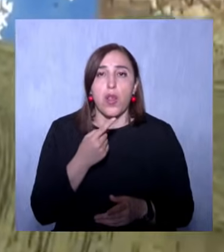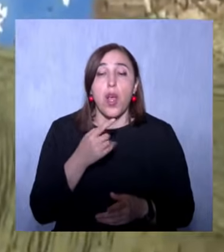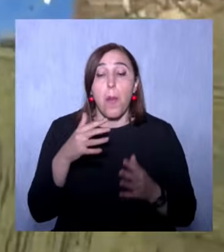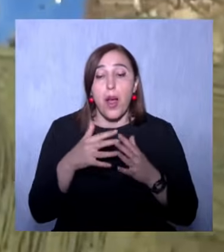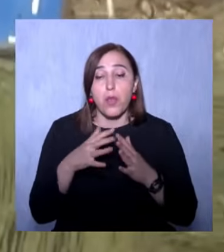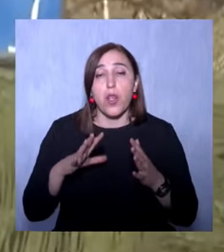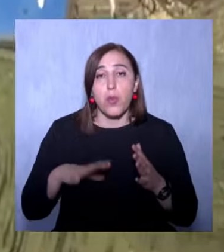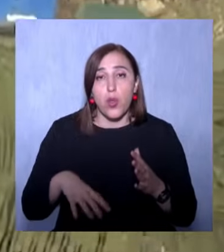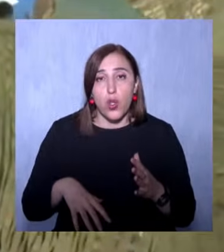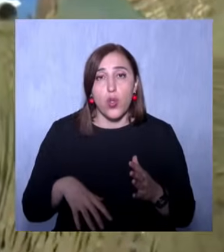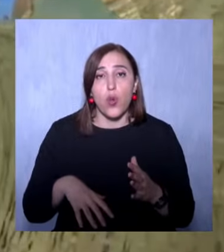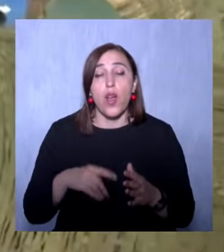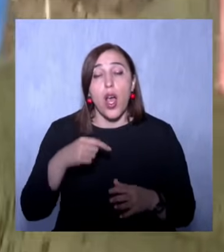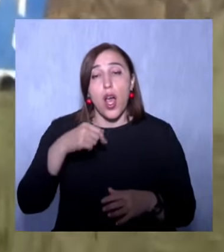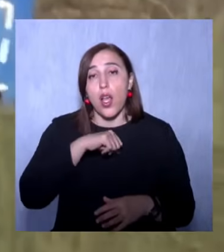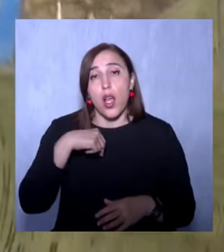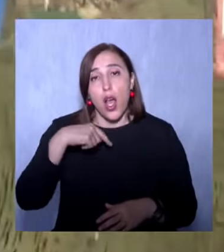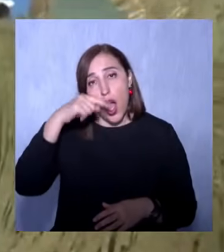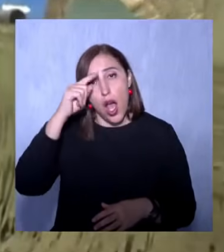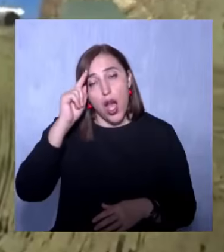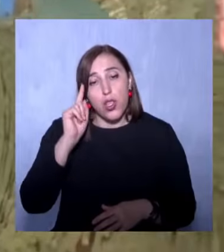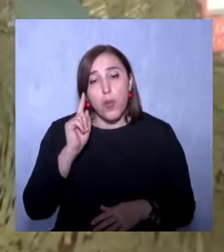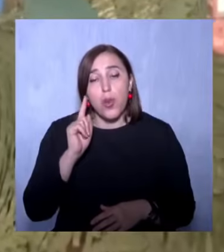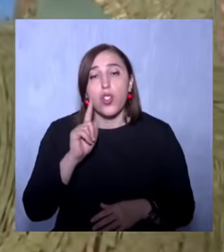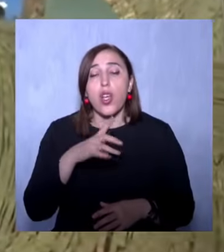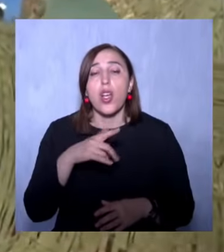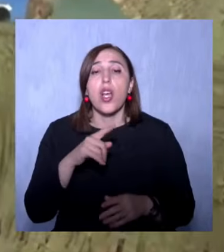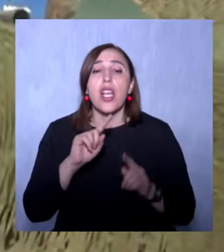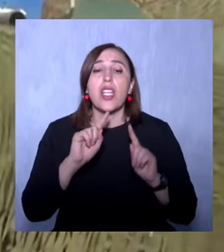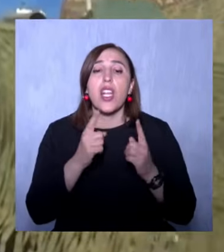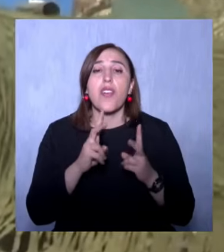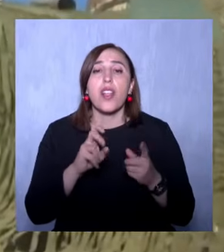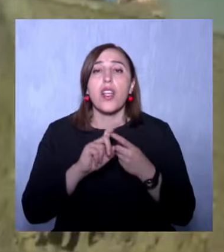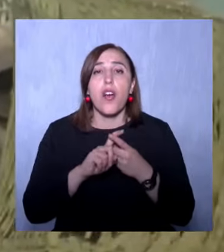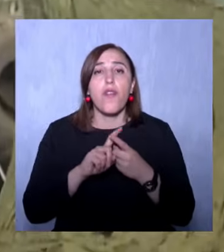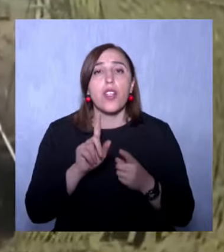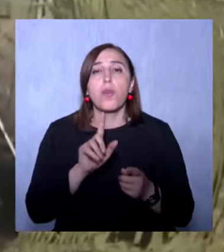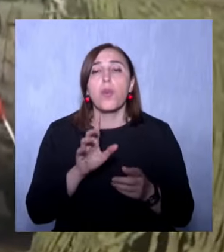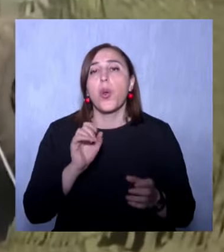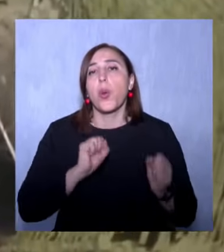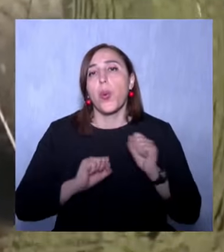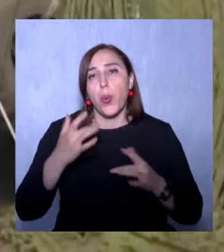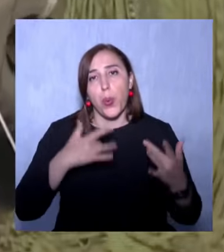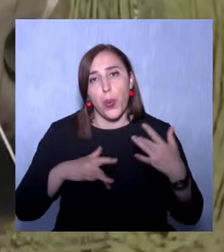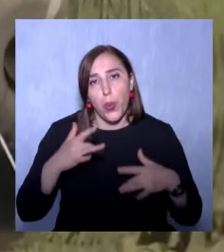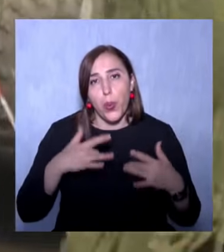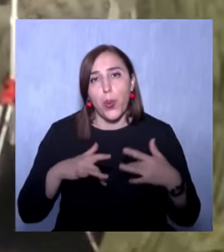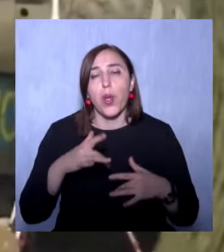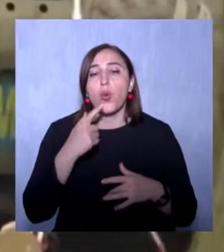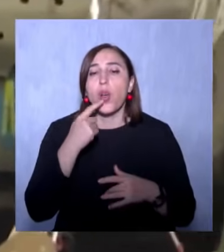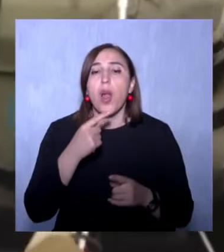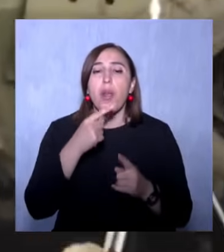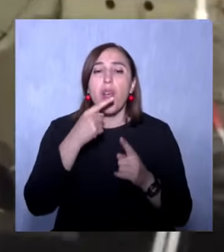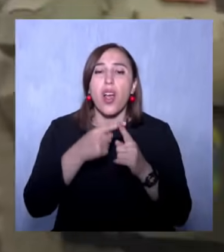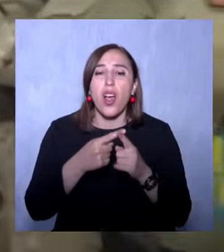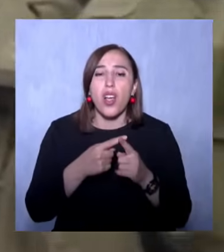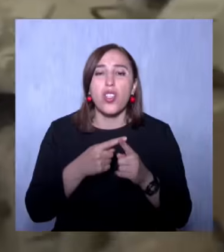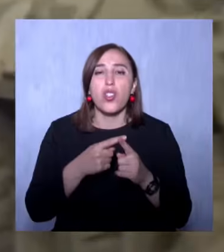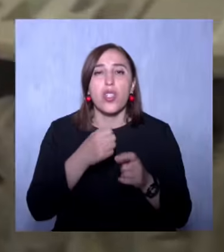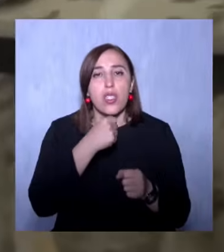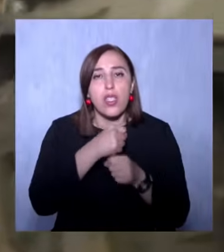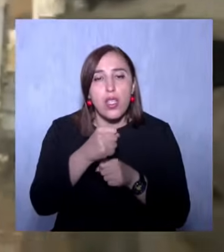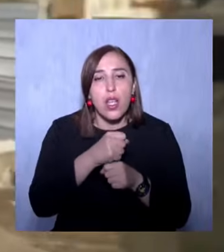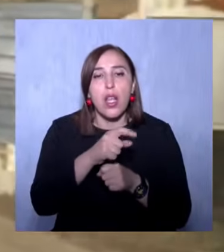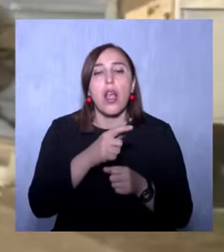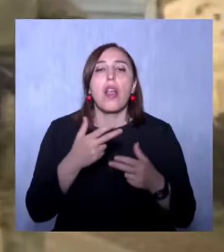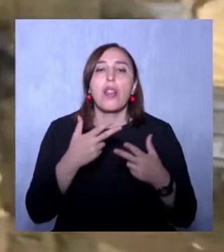հիշում է պաշտպանը, Ադրբեջանը հերքում էր գերեվարության հստակ փաստեր, հետո Կարմիր խաչին փոխանցված ապացույցների ճնշման տակ